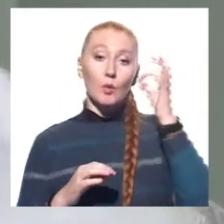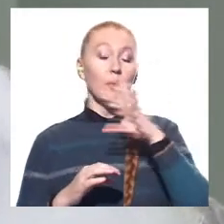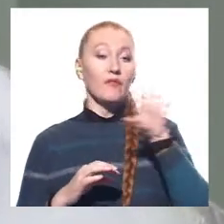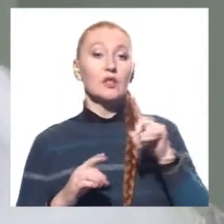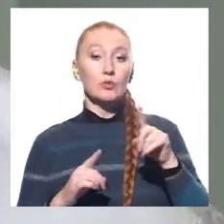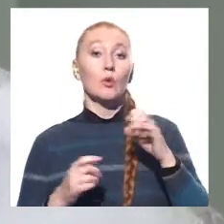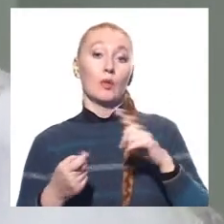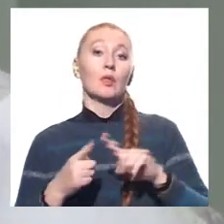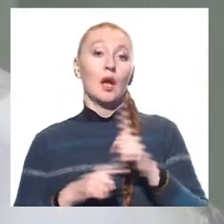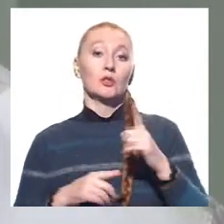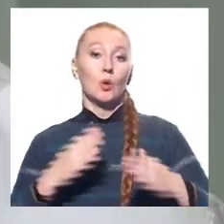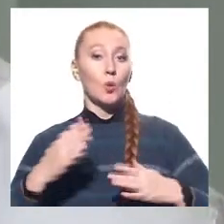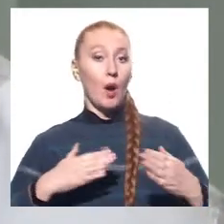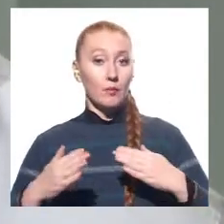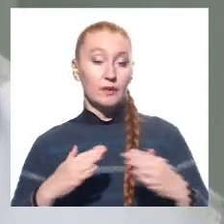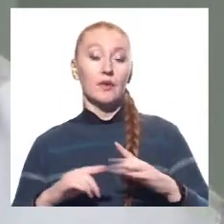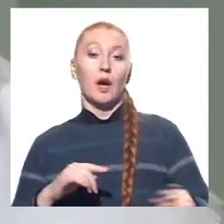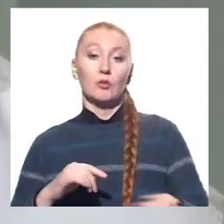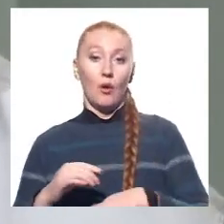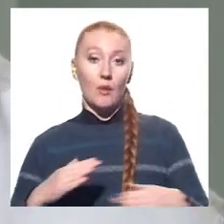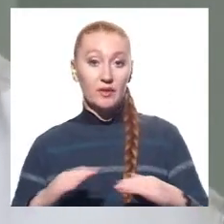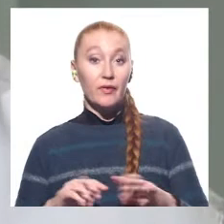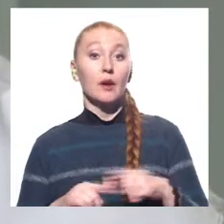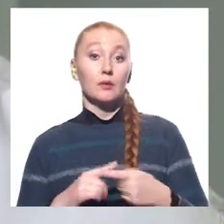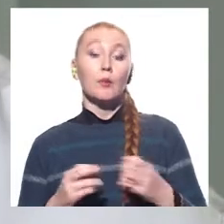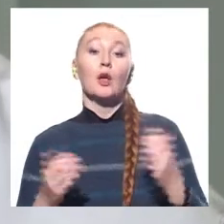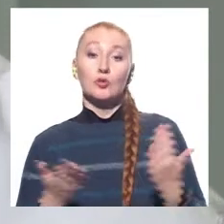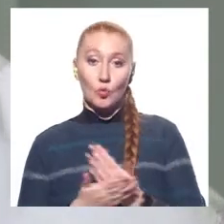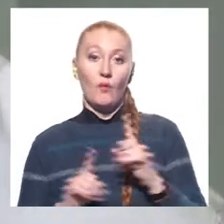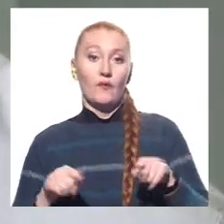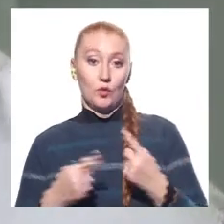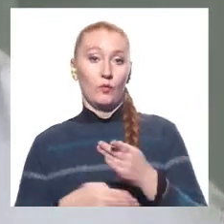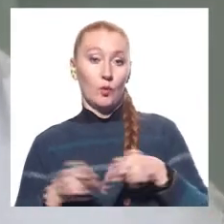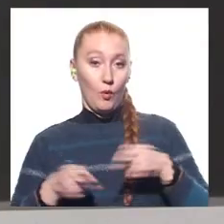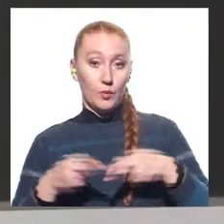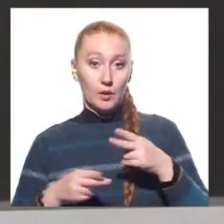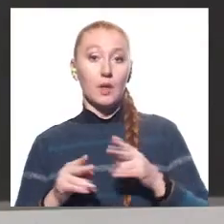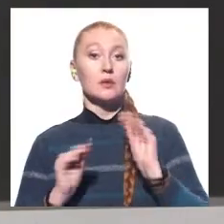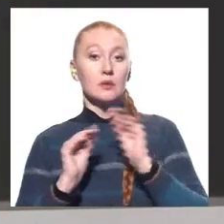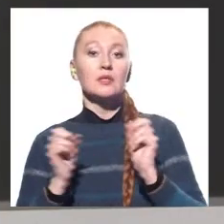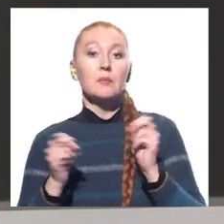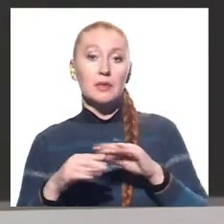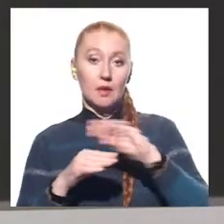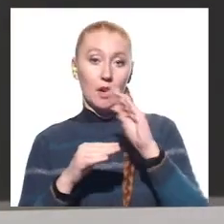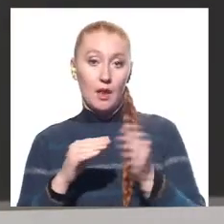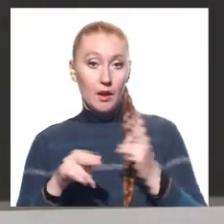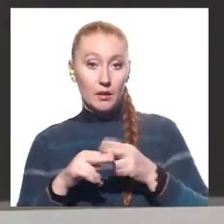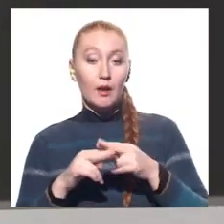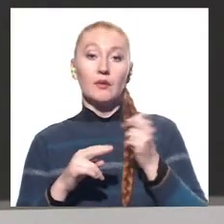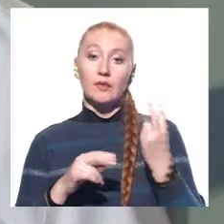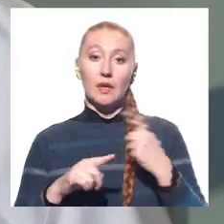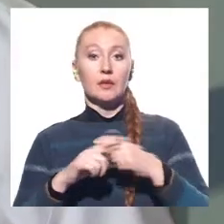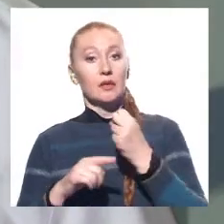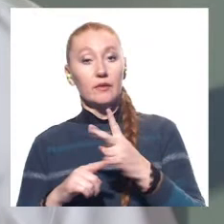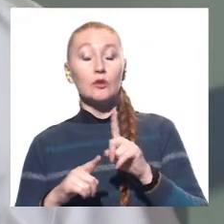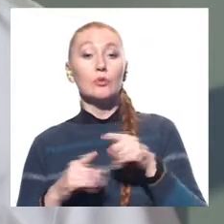було. Почав ворушити руками, ногами. Ми провели ще одну відновлювальну операцію. Вставили спеціальну пластину розміром 12 на 12.